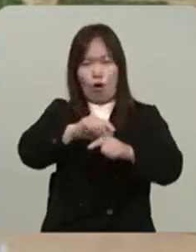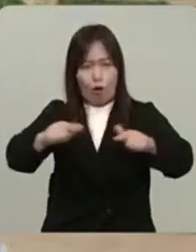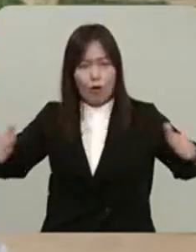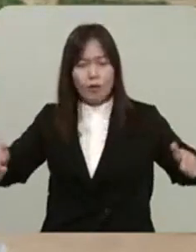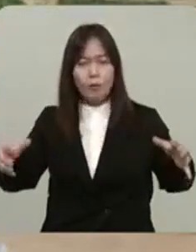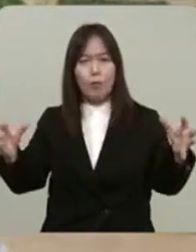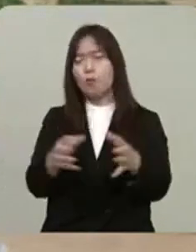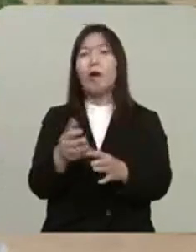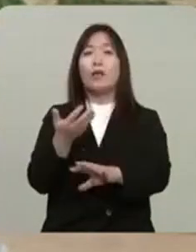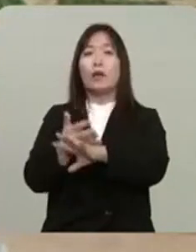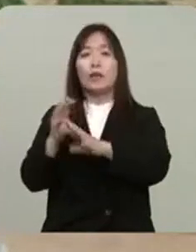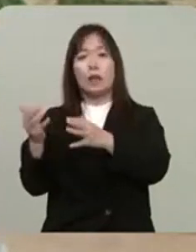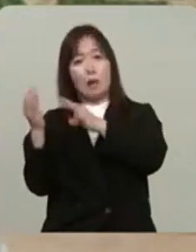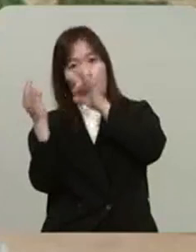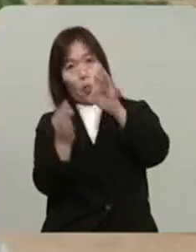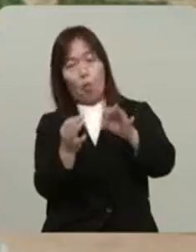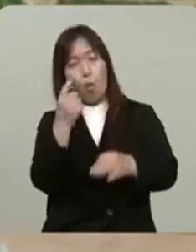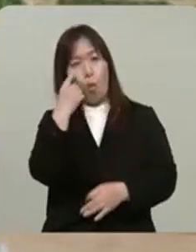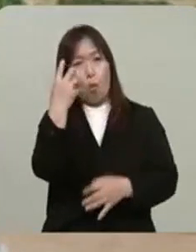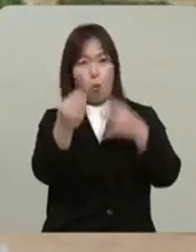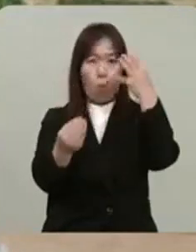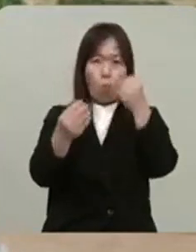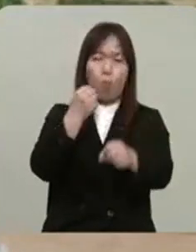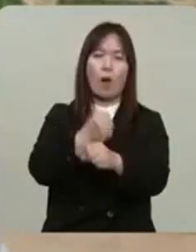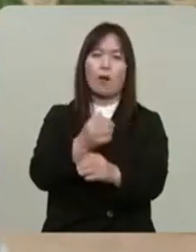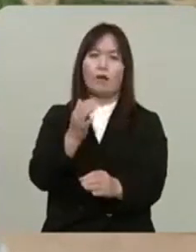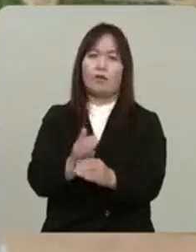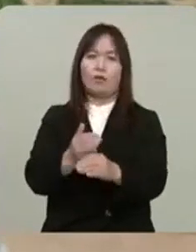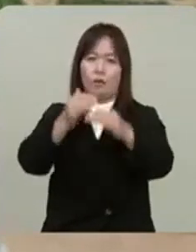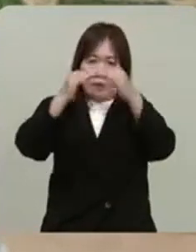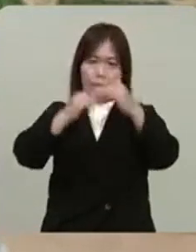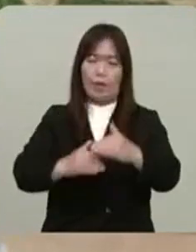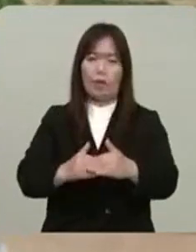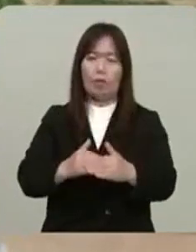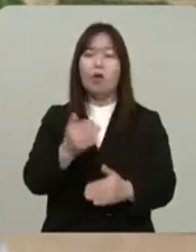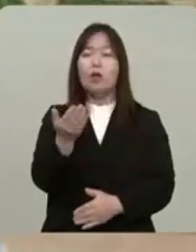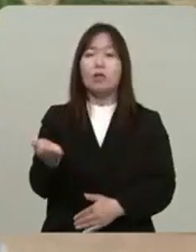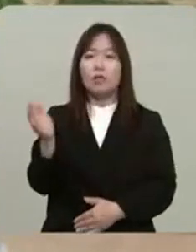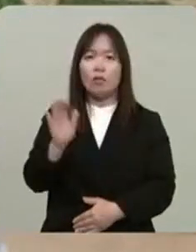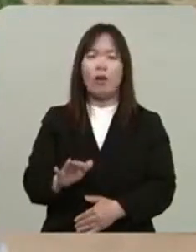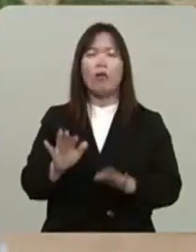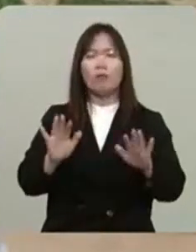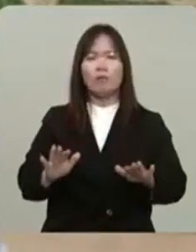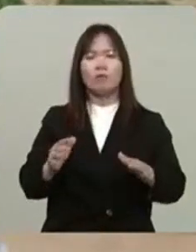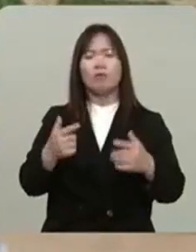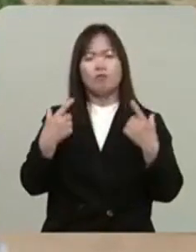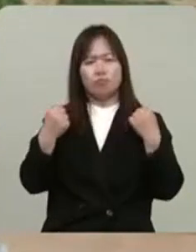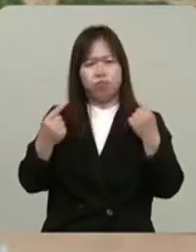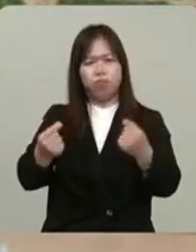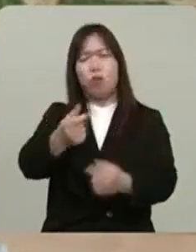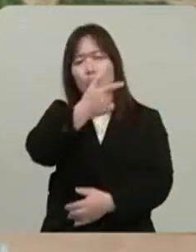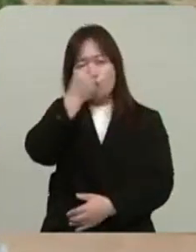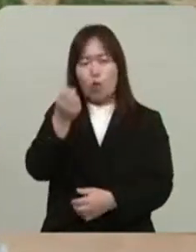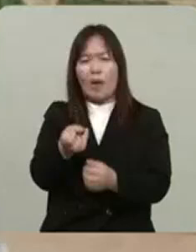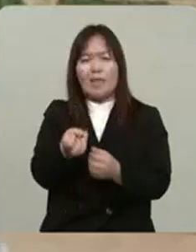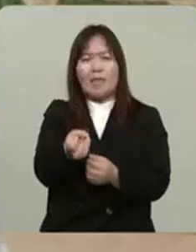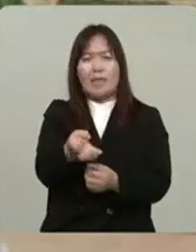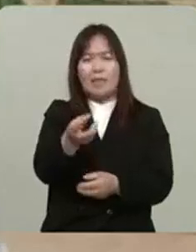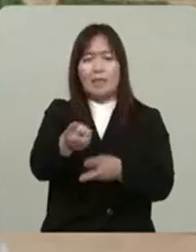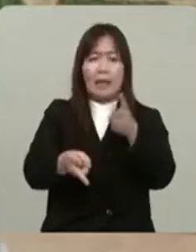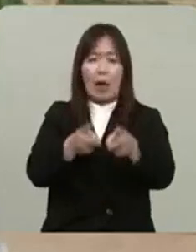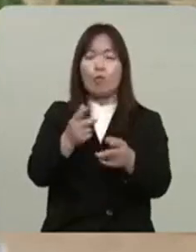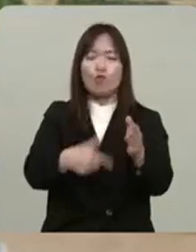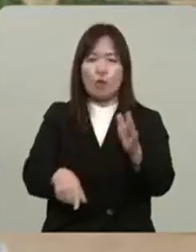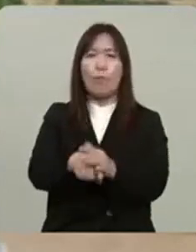품종들이 해외 구매자들의 눈길을 사로잡고 있습니다. 하지만 여전히 열악한 국내 종자 산업을